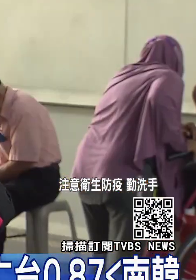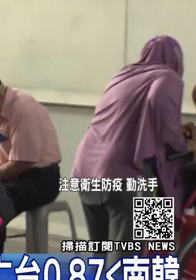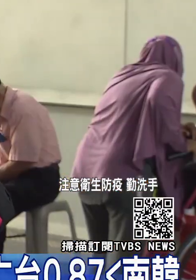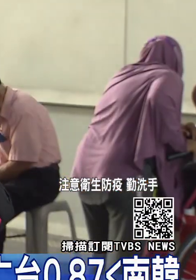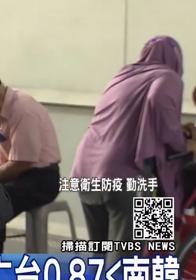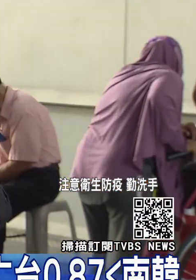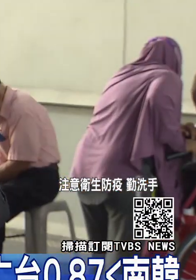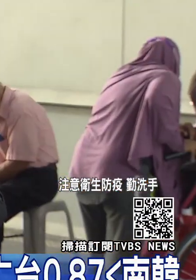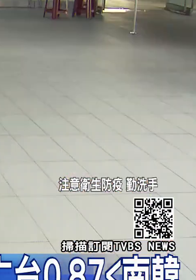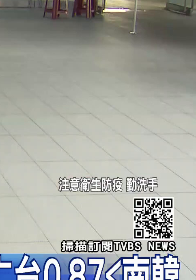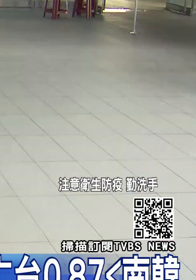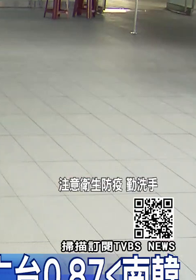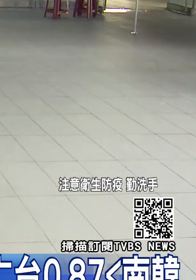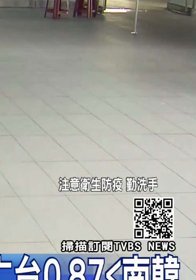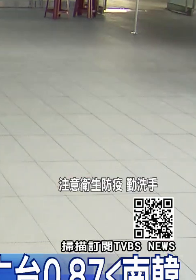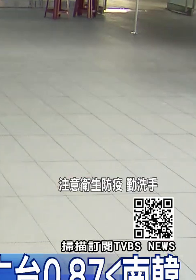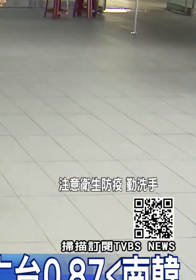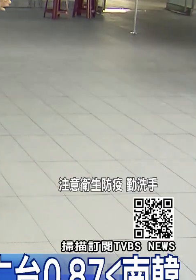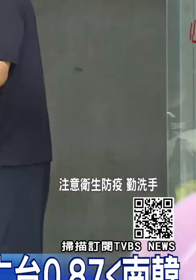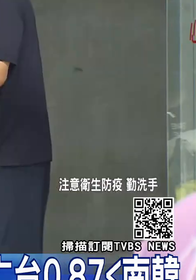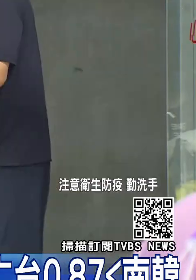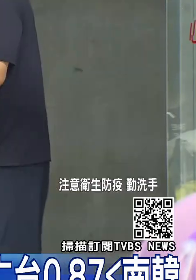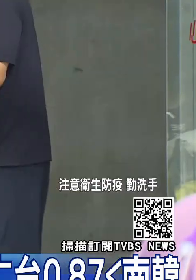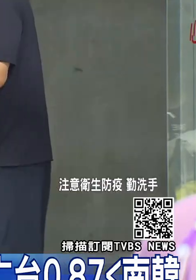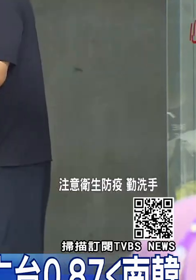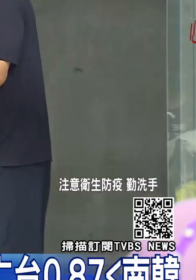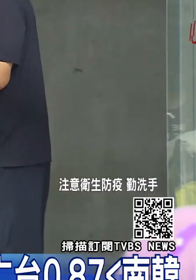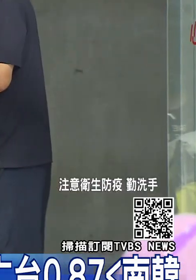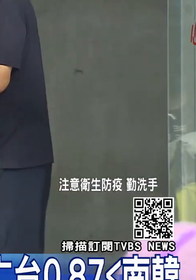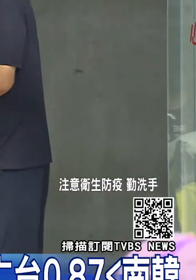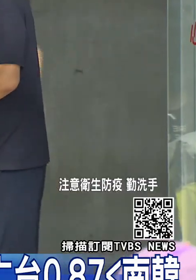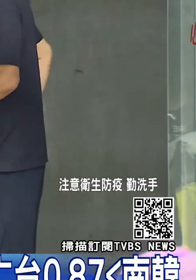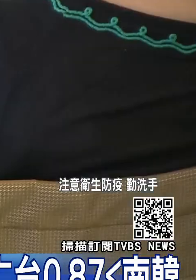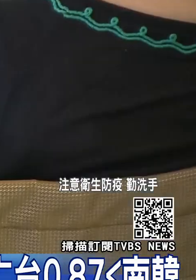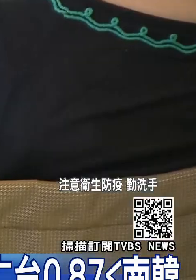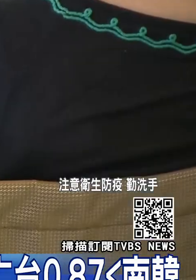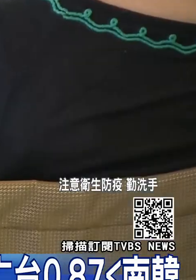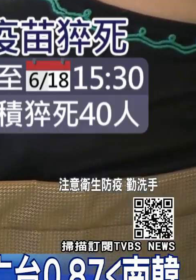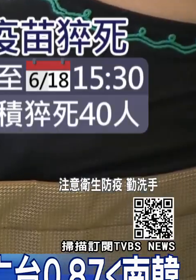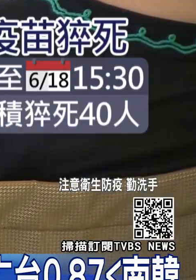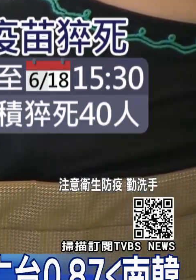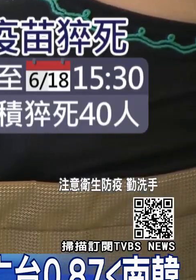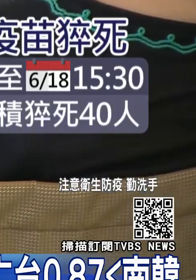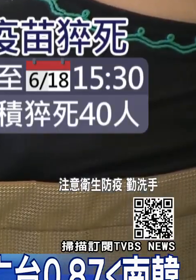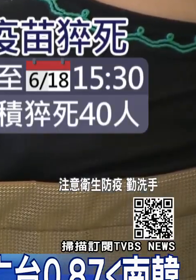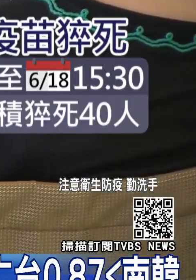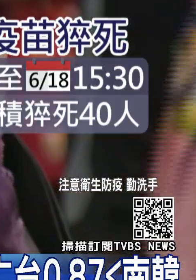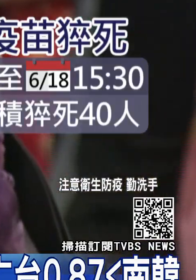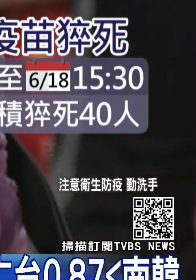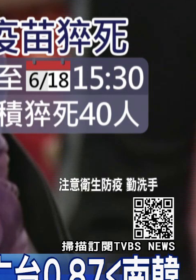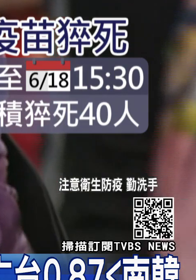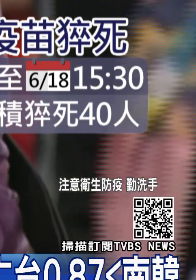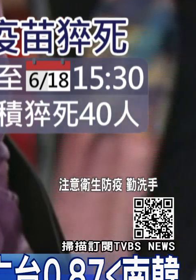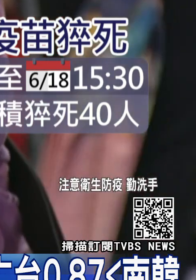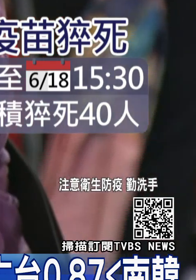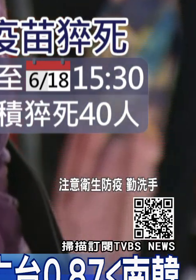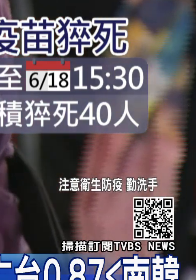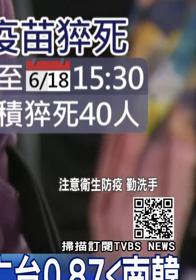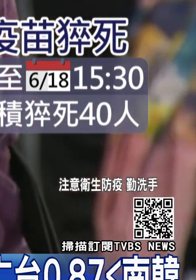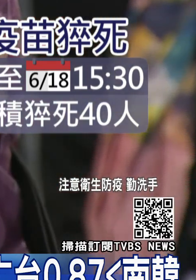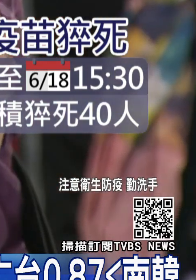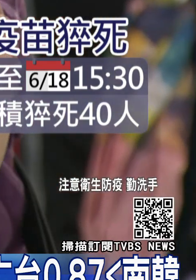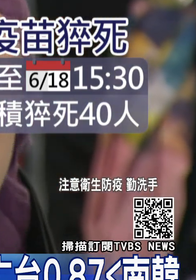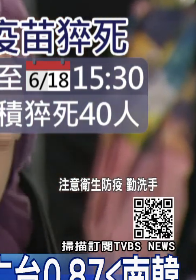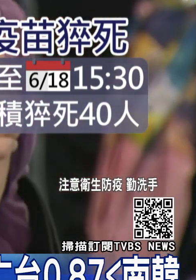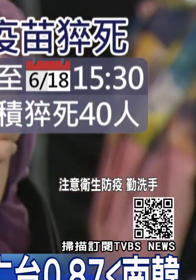以上死亡和接种人数的比例对比台湾，强调人数在正常范围。不过截至18号下午3点半，接种